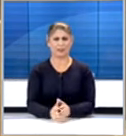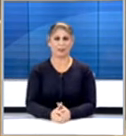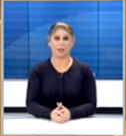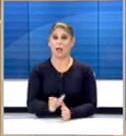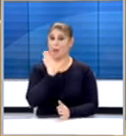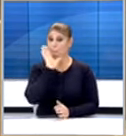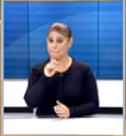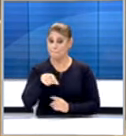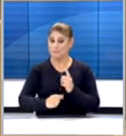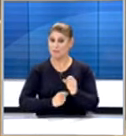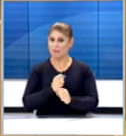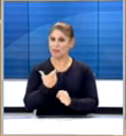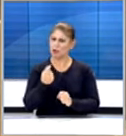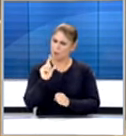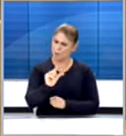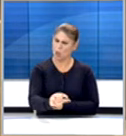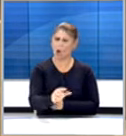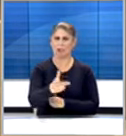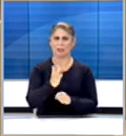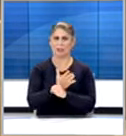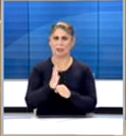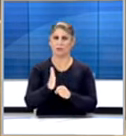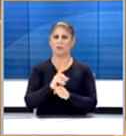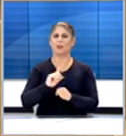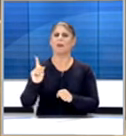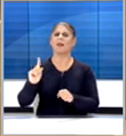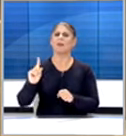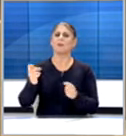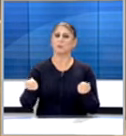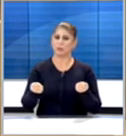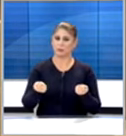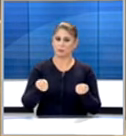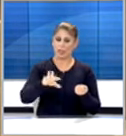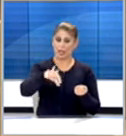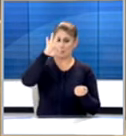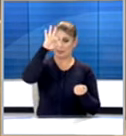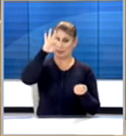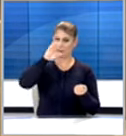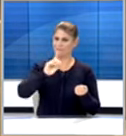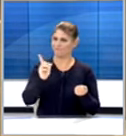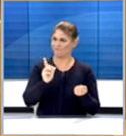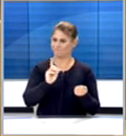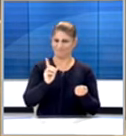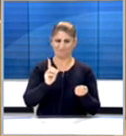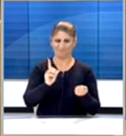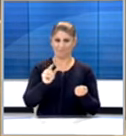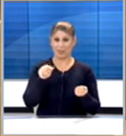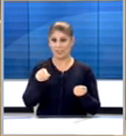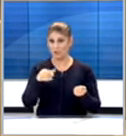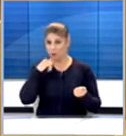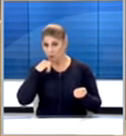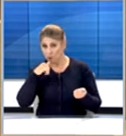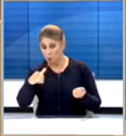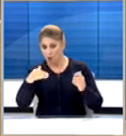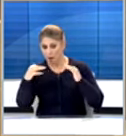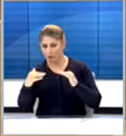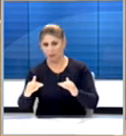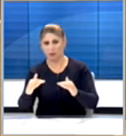Όντως φέτος έχουμε λιγότερες καταστροφές, αλλά μην χρησιμοποιούμε την εξαίρεση ως μια μόνιμη